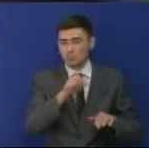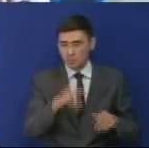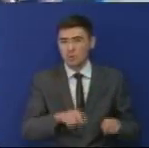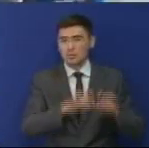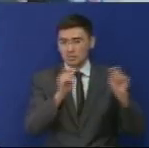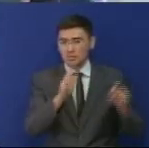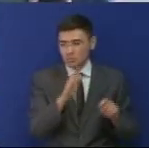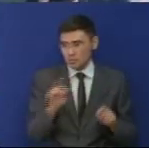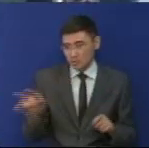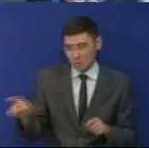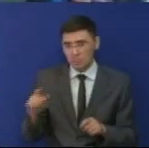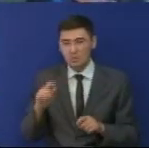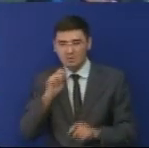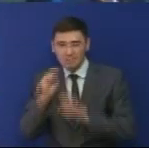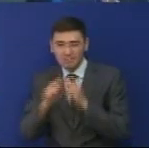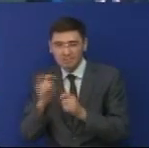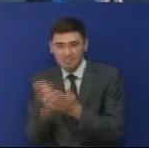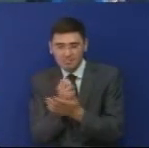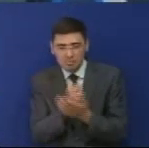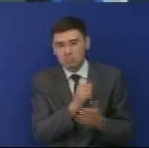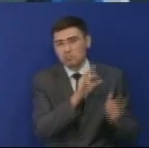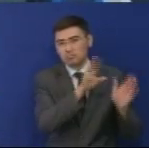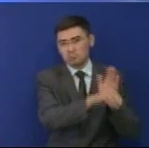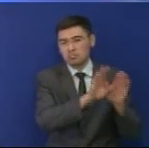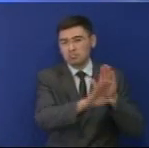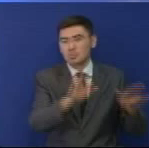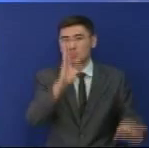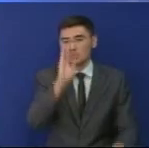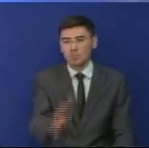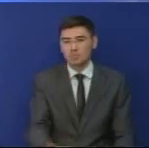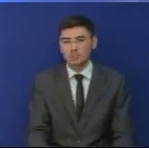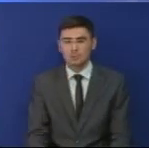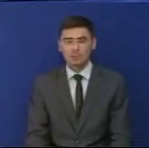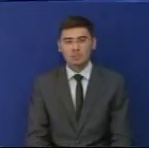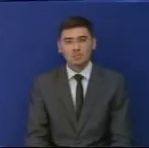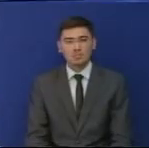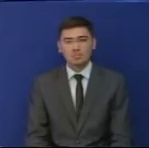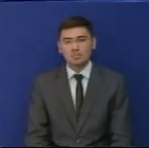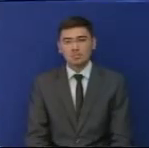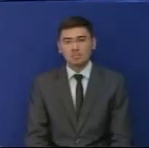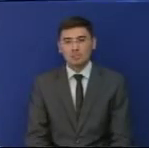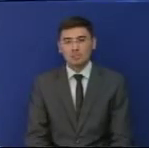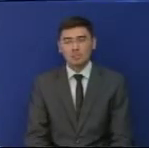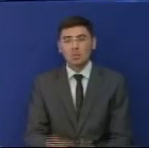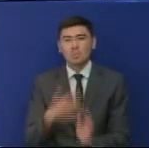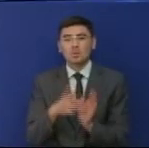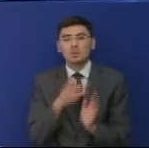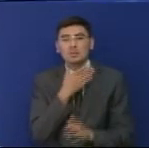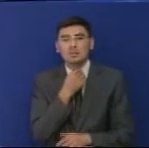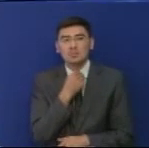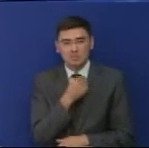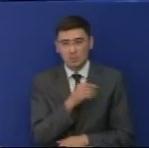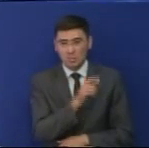награды Жаксалыка Ушкемпирова. Бахытгуль Казез, Нургуль Садыкова, Илья Сабит, телеканал «Семей». В Семей мало желающих